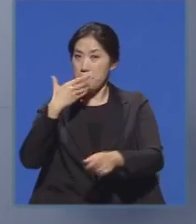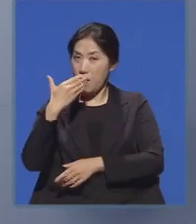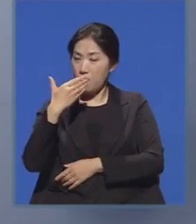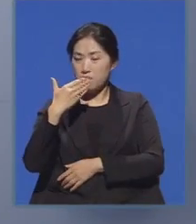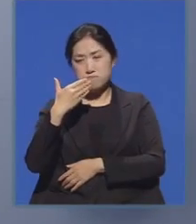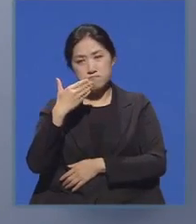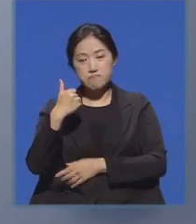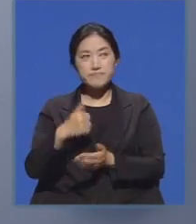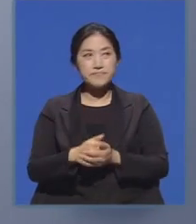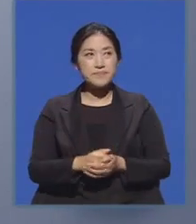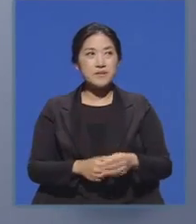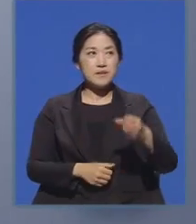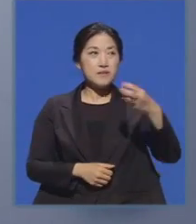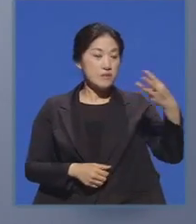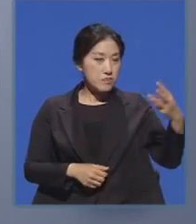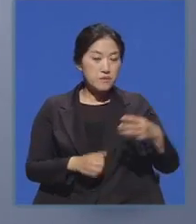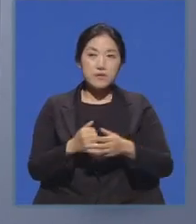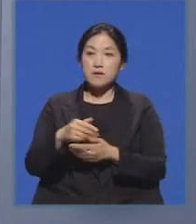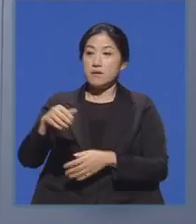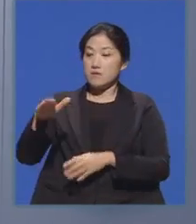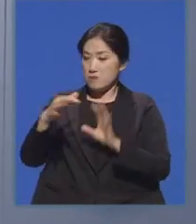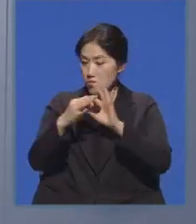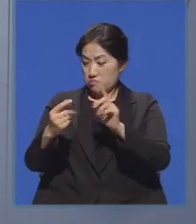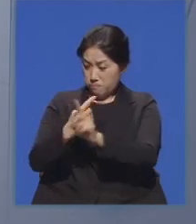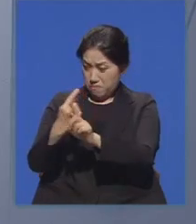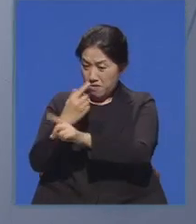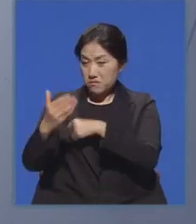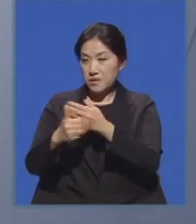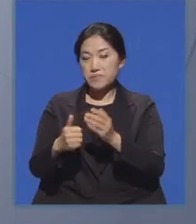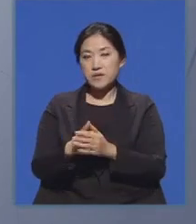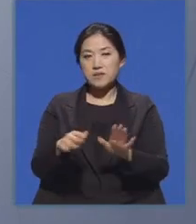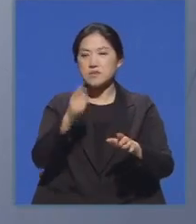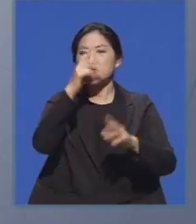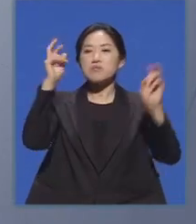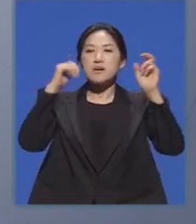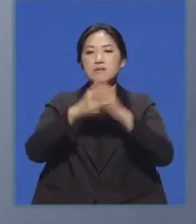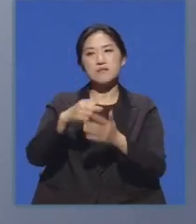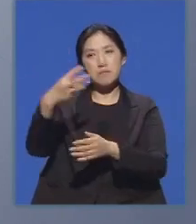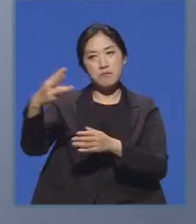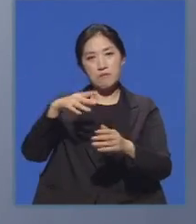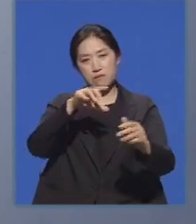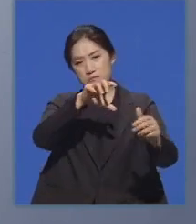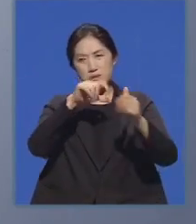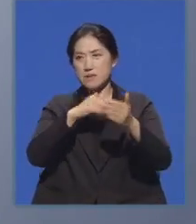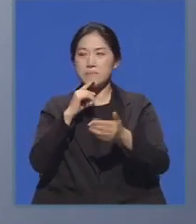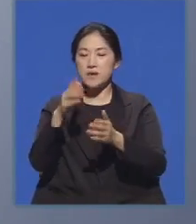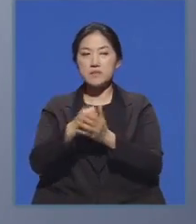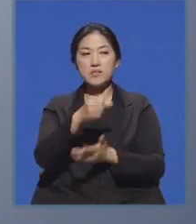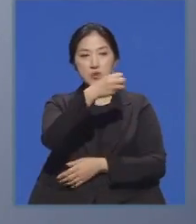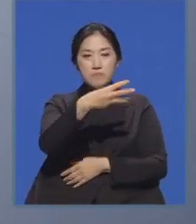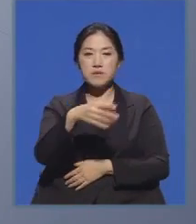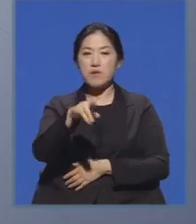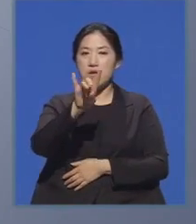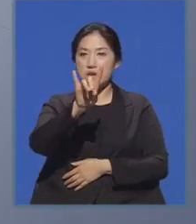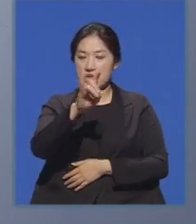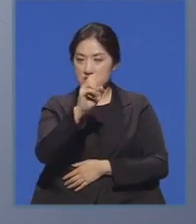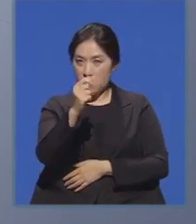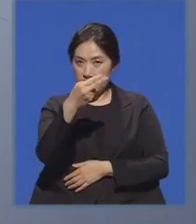눌렀겠습니까? 삼성이 계속 혁신을 하니까 그래 눌렀죠. 특정 대기업에 대해서 이야기를 좀 그렇습니다만 저는 삼성이나